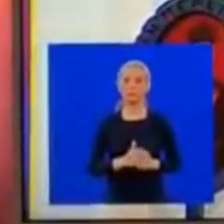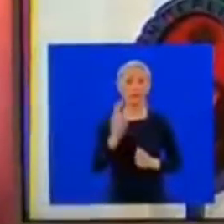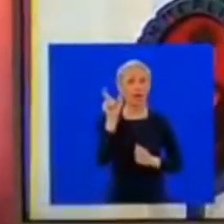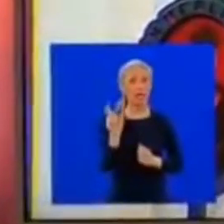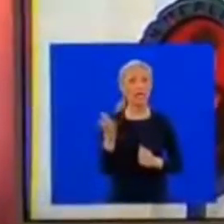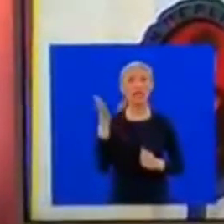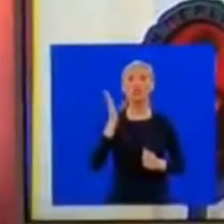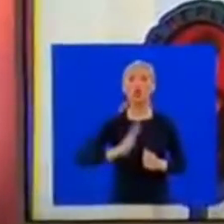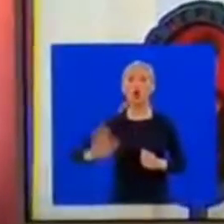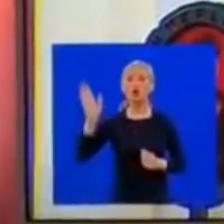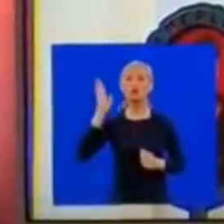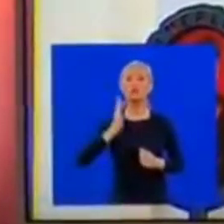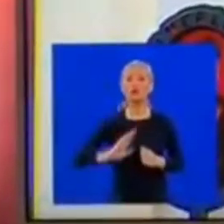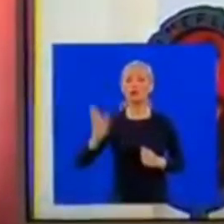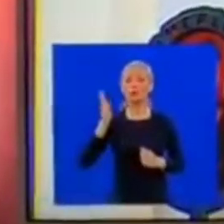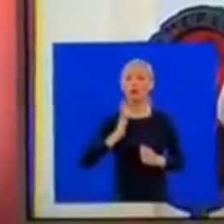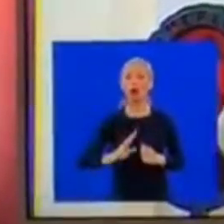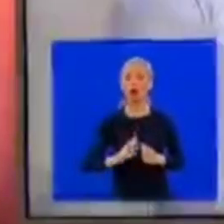Riječ Gospodnja.